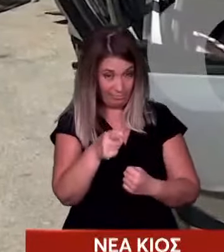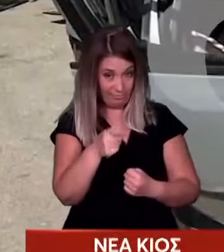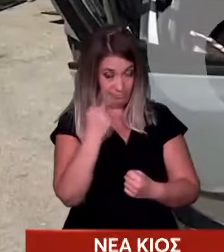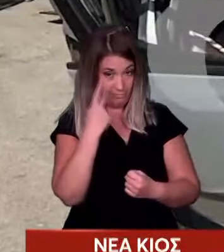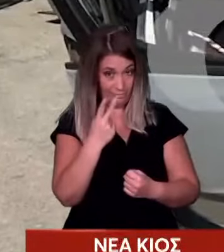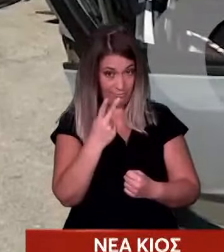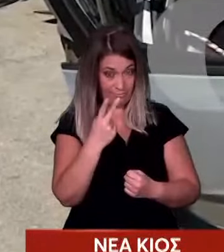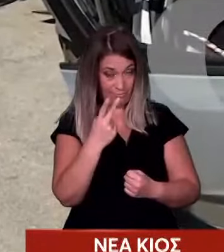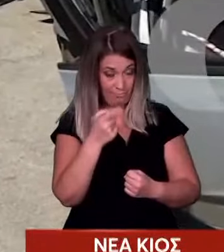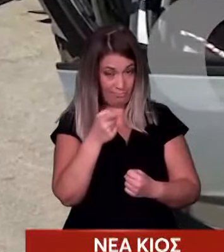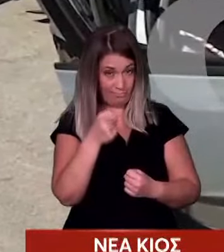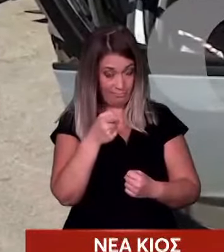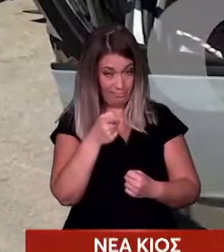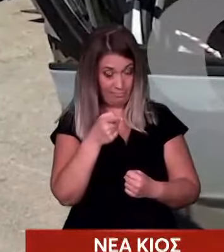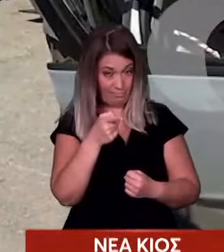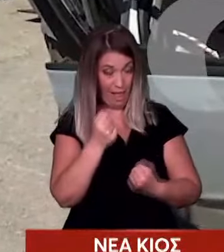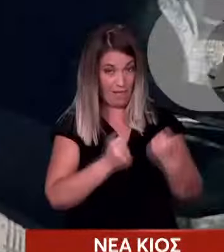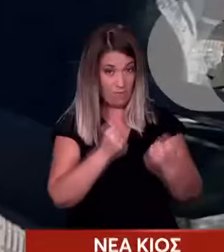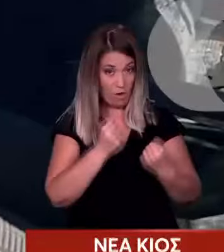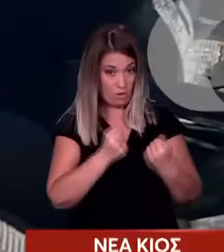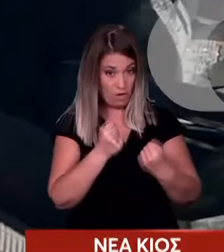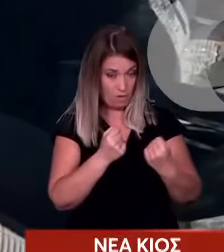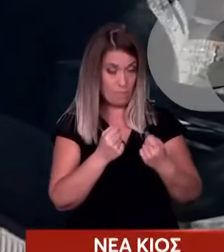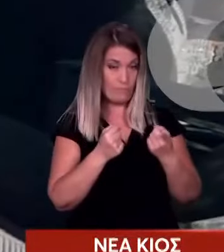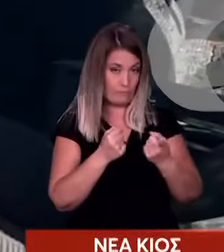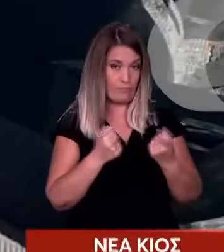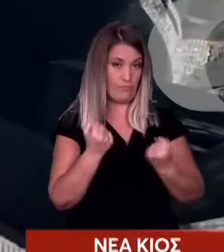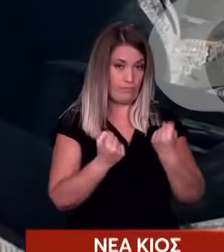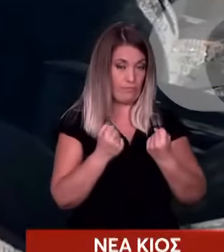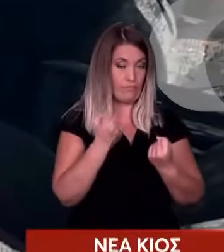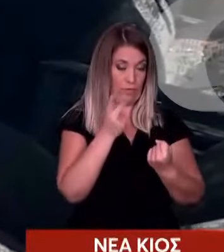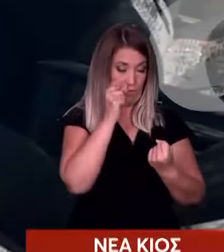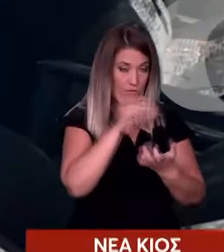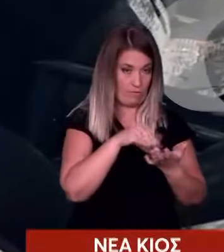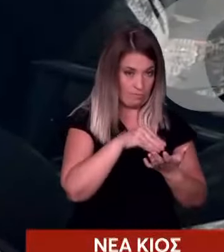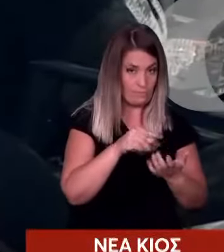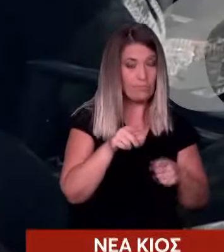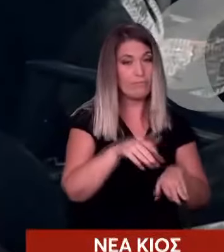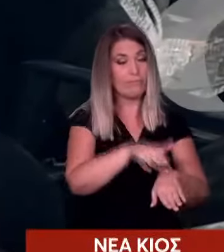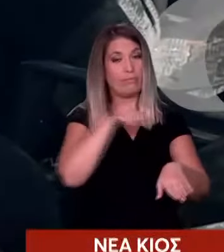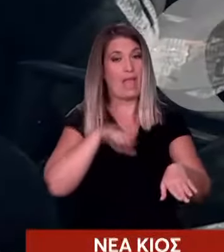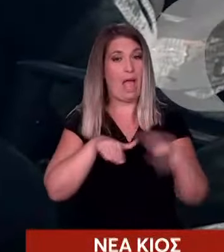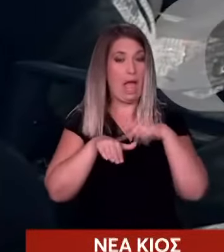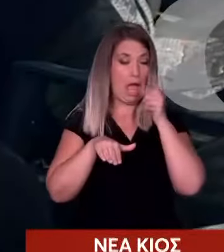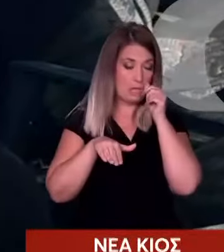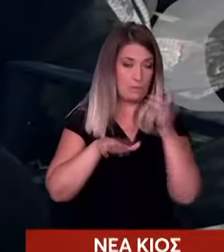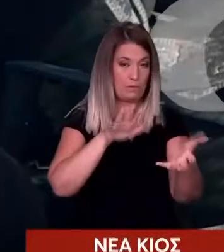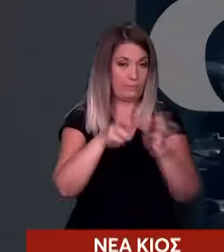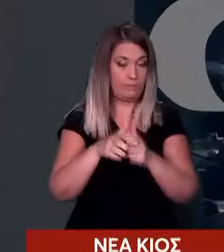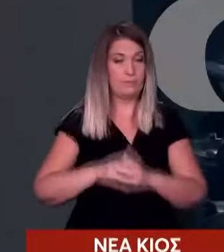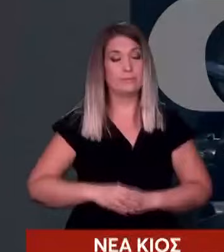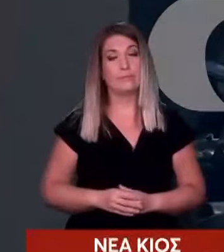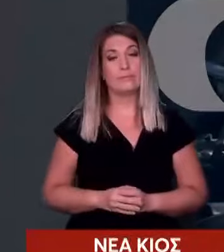αυτοκίνητο που οδηγούσε εκείνος που προκάλεσε το τροχαίο και από πίσω είναι το άλλο, το αυτοκίνητο που οδηγούσε ο άνθρωπος που είναι δίπλα στον Κυριάκο τώρα.